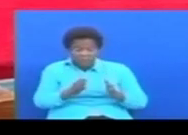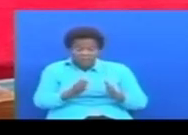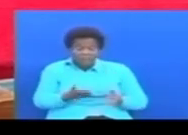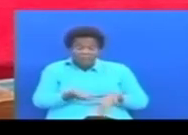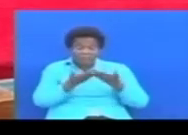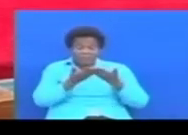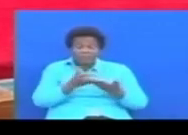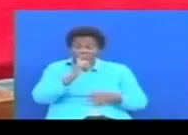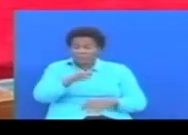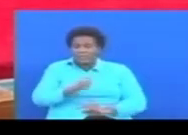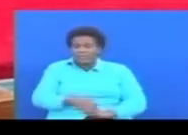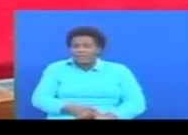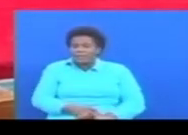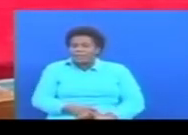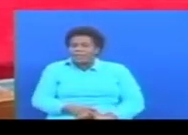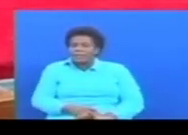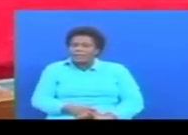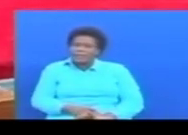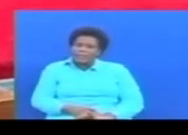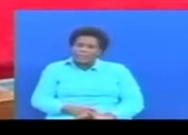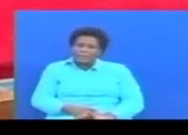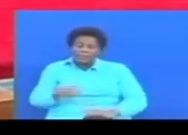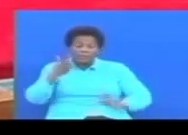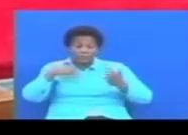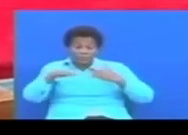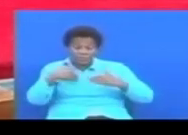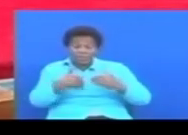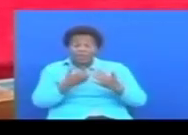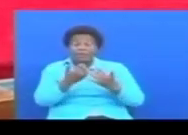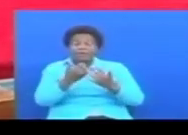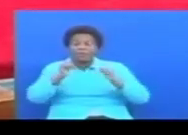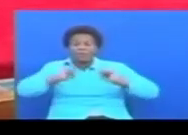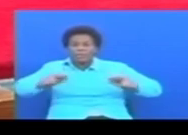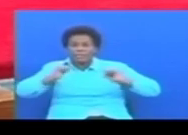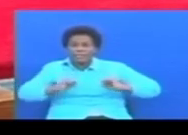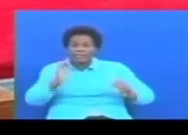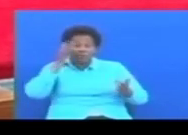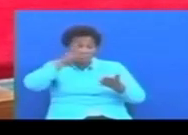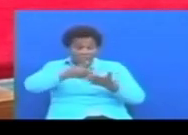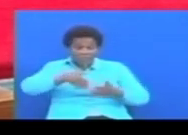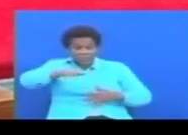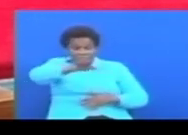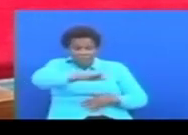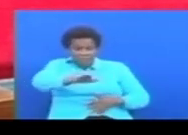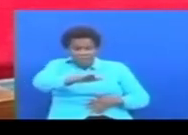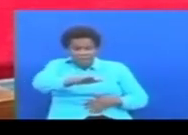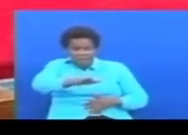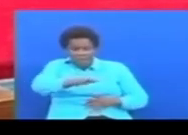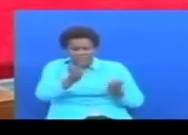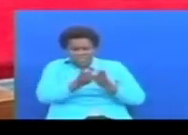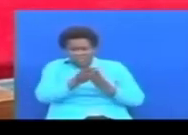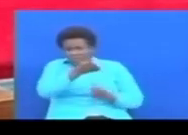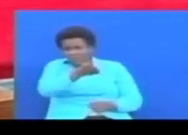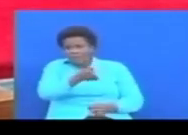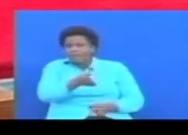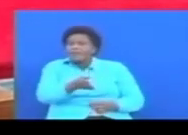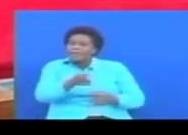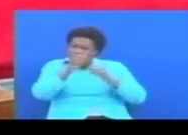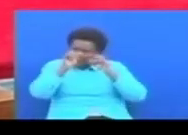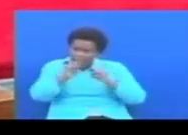pili. Ni kweli kwamba ili watalii waweze kufika kwenye maeneo ya utalii na kwenye maeneo ya hifadhi, taasisi